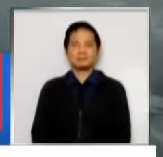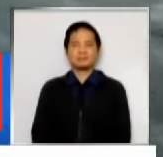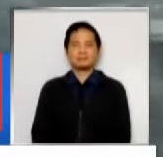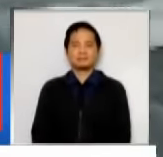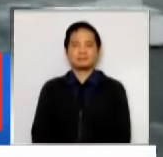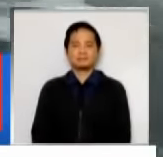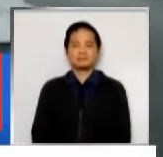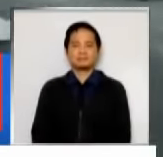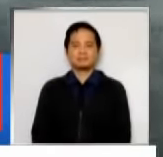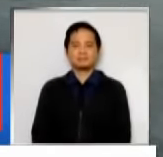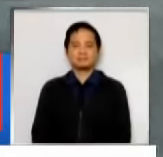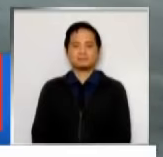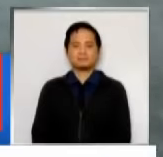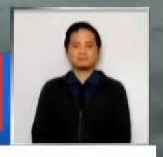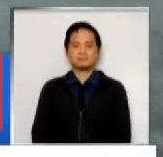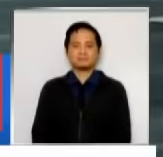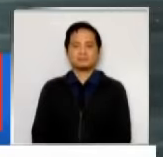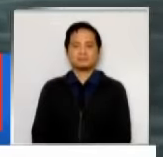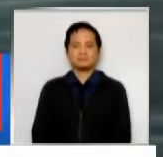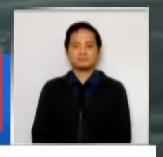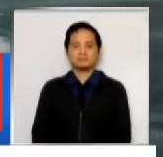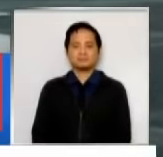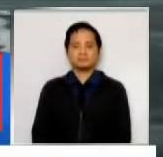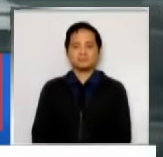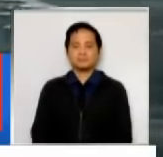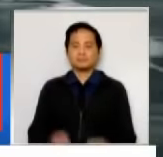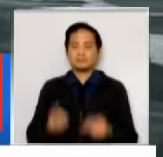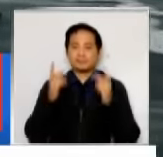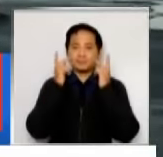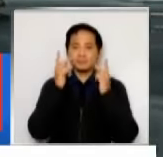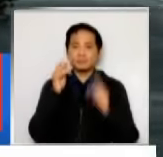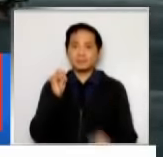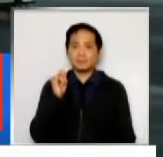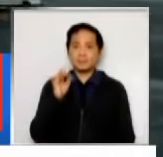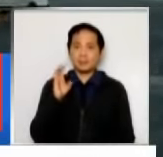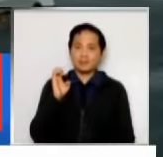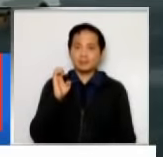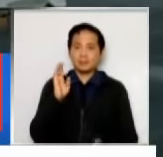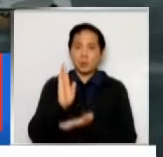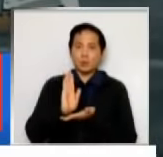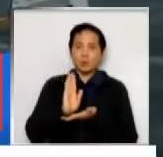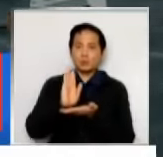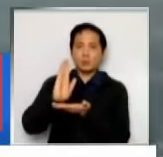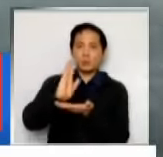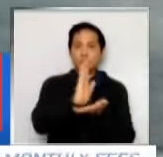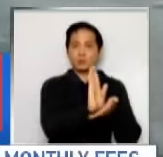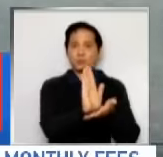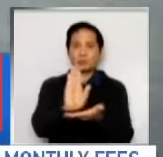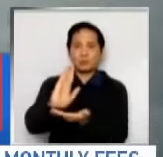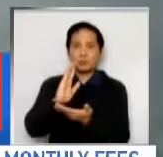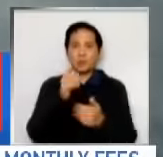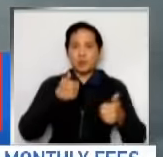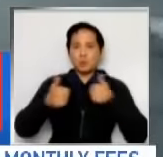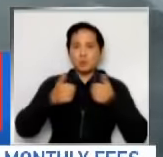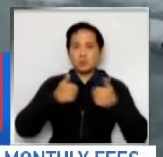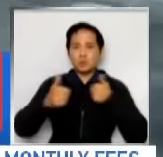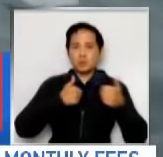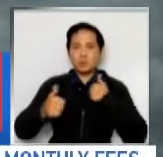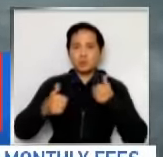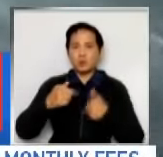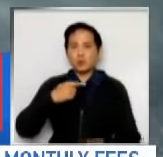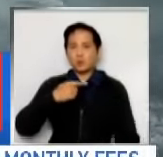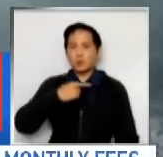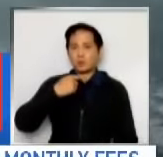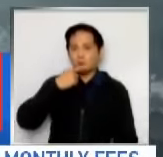Mistulang lumilipad sa bilis ang mga ice yacht na kasali sa ice sailing competition sa Lake Baikal sa Russia. Umaabot ng 100 kilometers